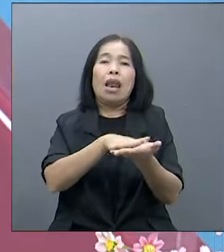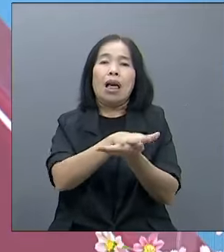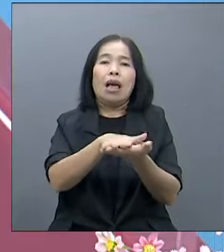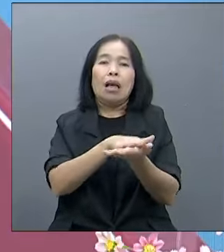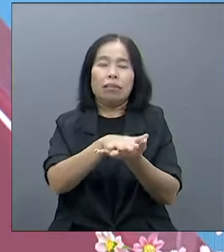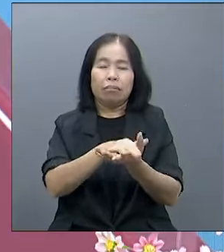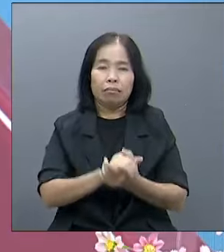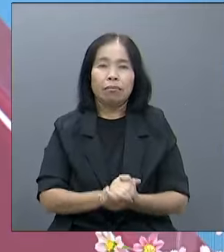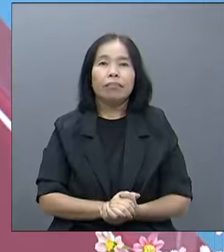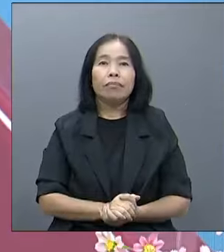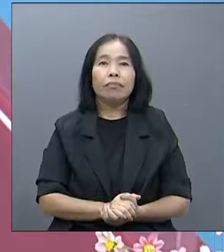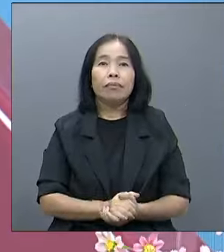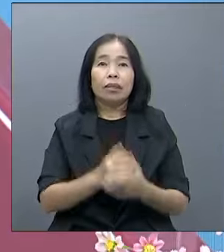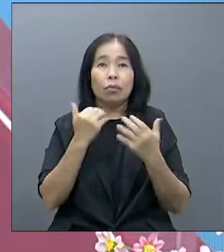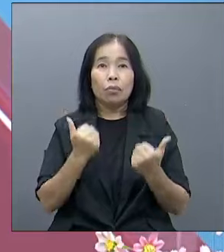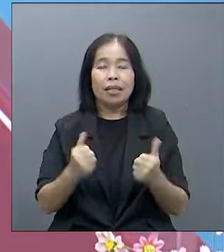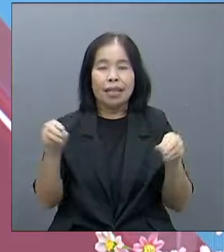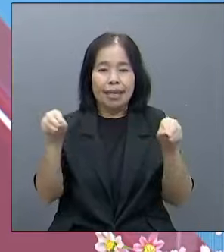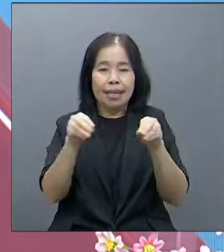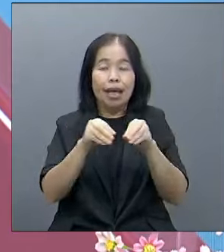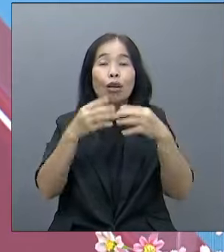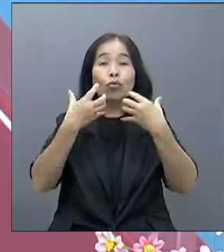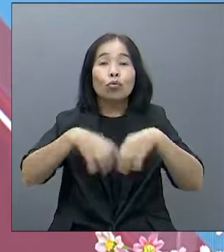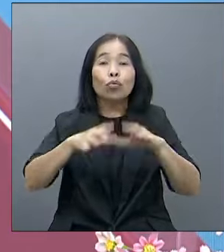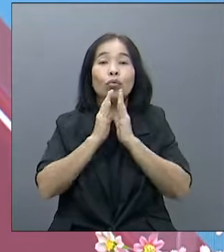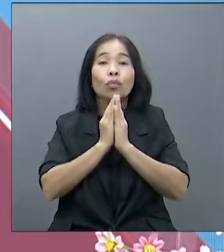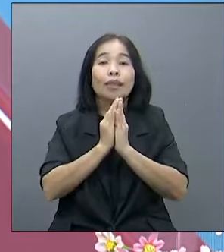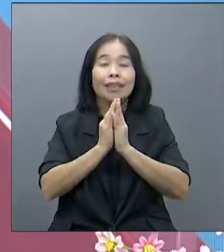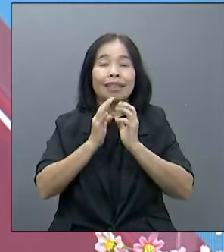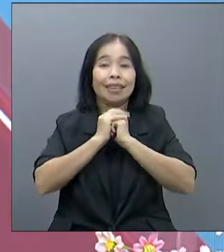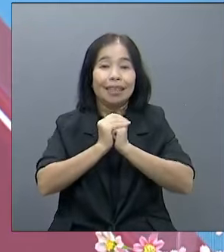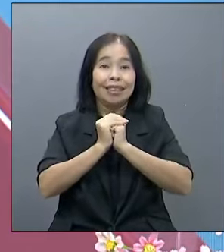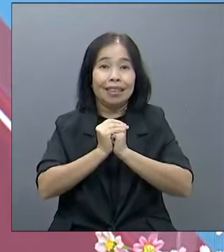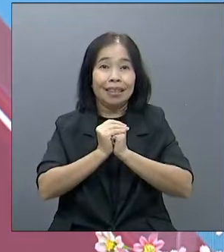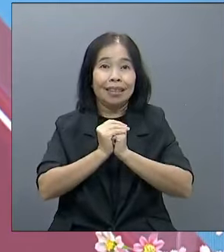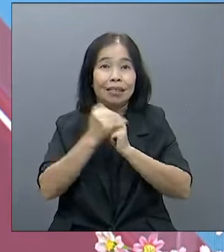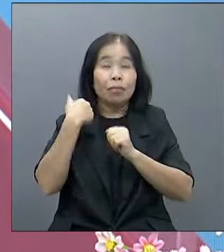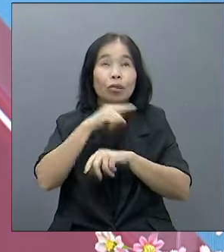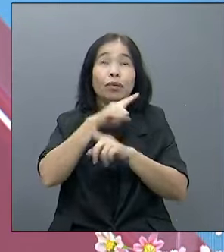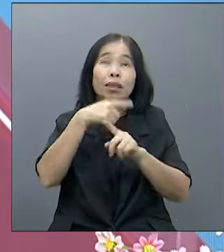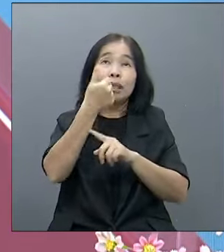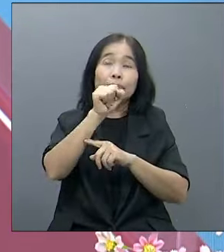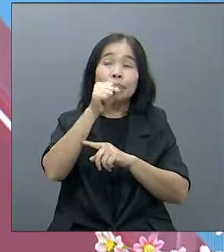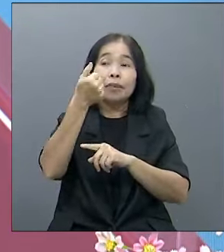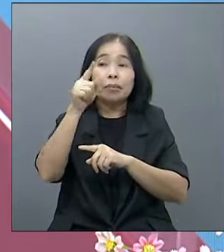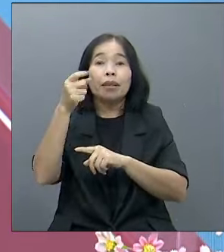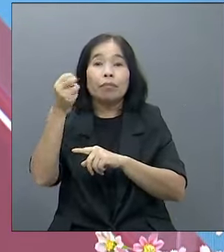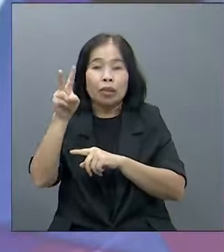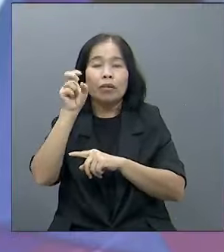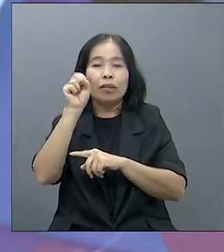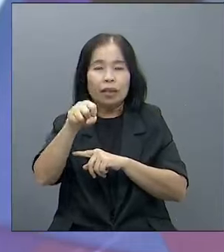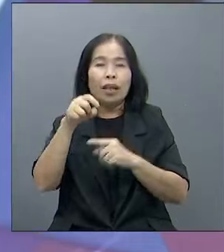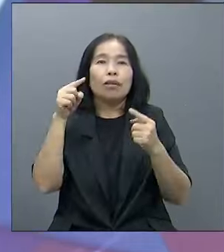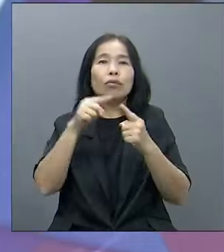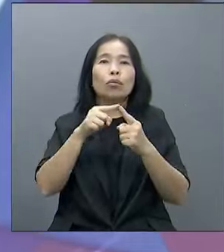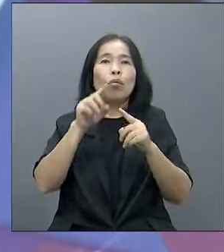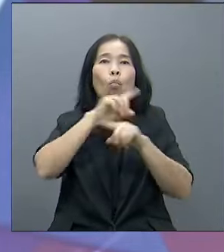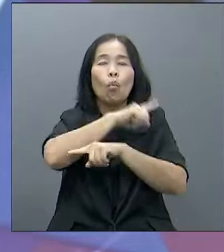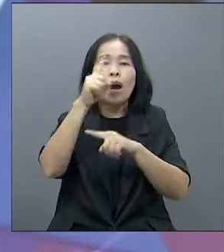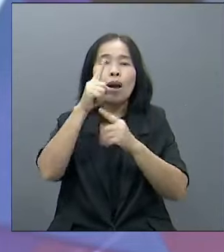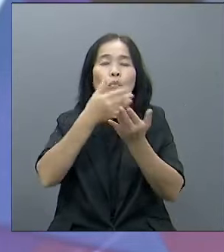ครับ ช่ วงนี้ใกล้ตรุษจีนตร ุ ษจีนปีนี้คือในช่วงไหน10 11 12 ใช่ประมาณนั้นช่วงนั้นวันจ่ายวันไ